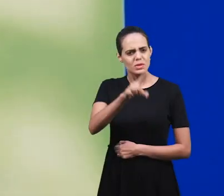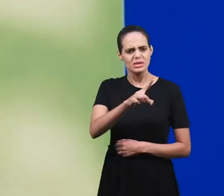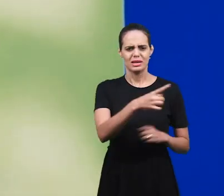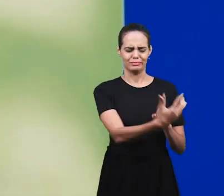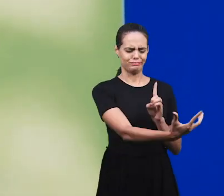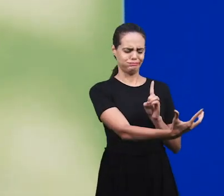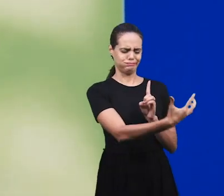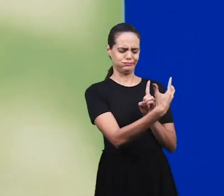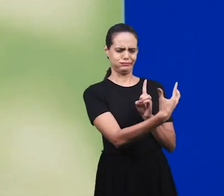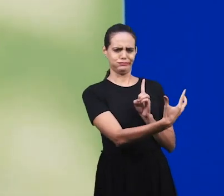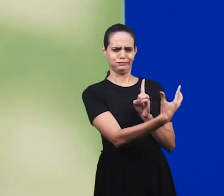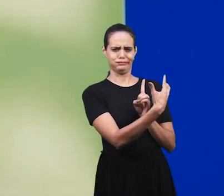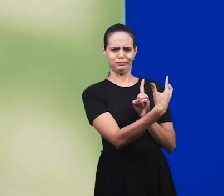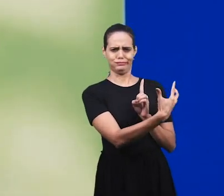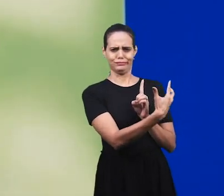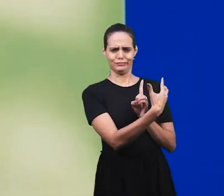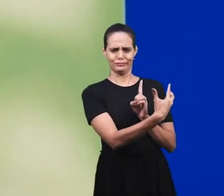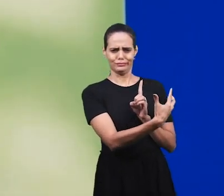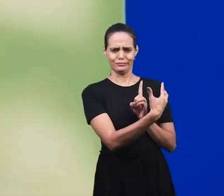Vous êtes opprimés?